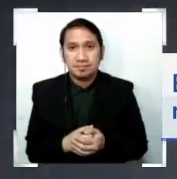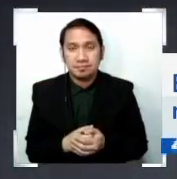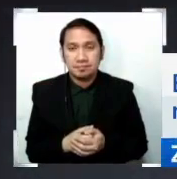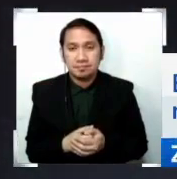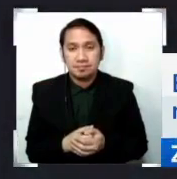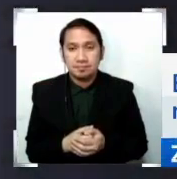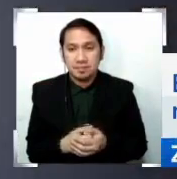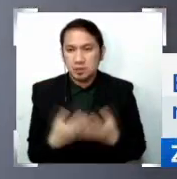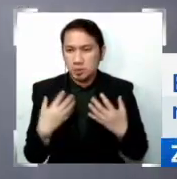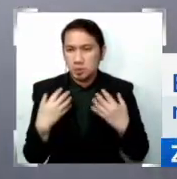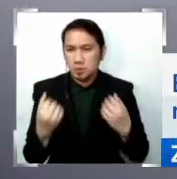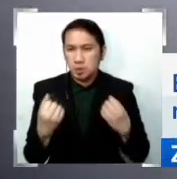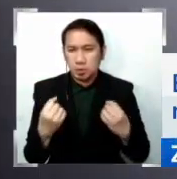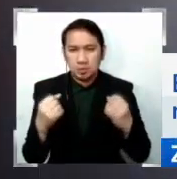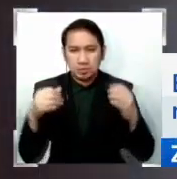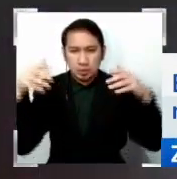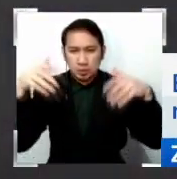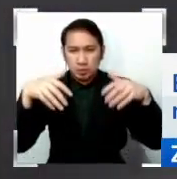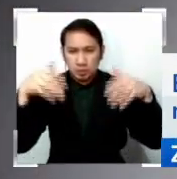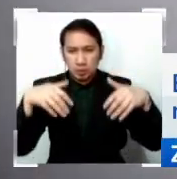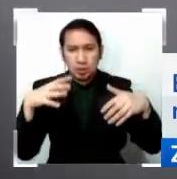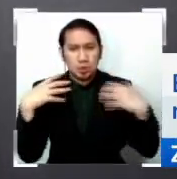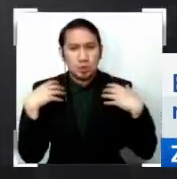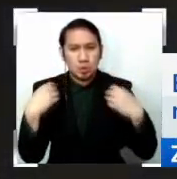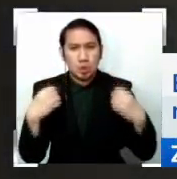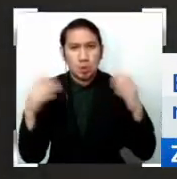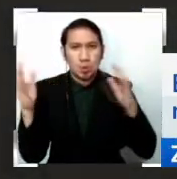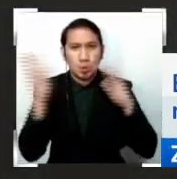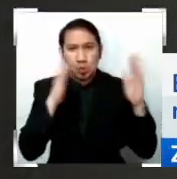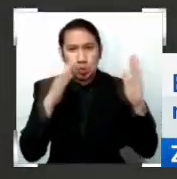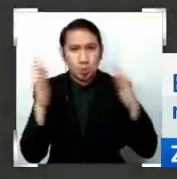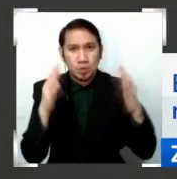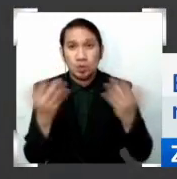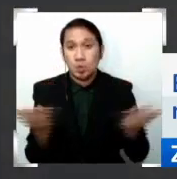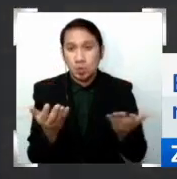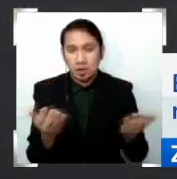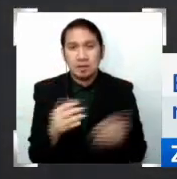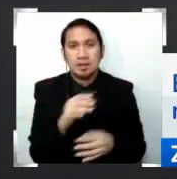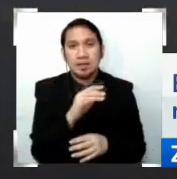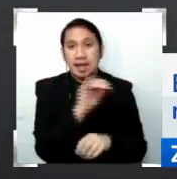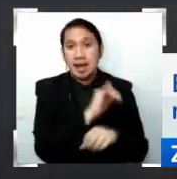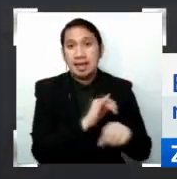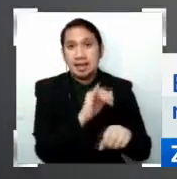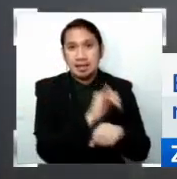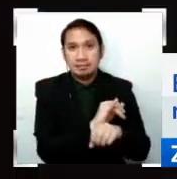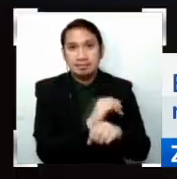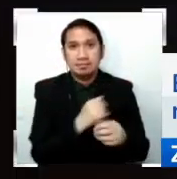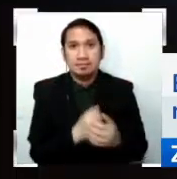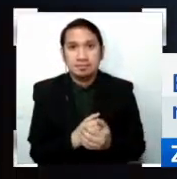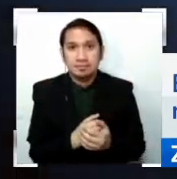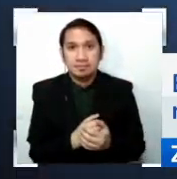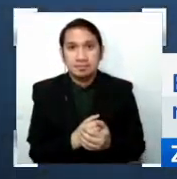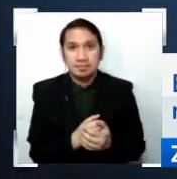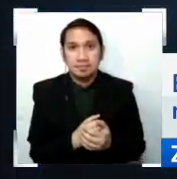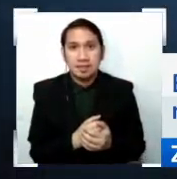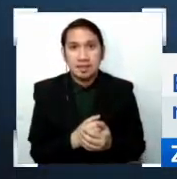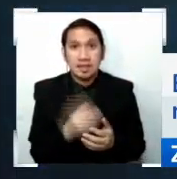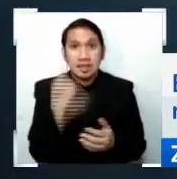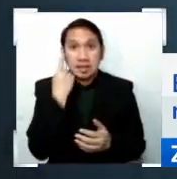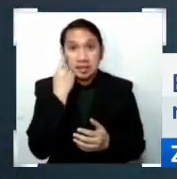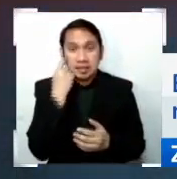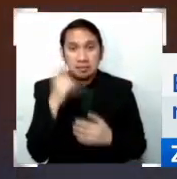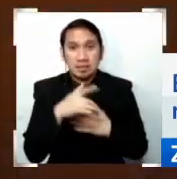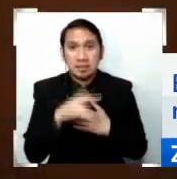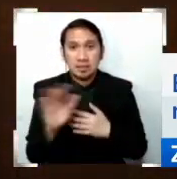Malakas din ang ulan at bugso ng hangin sa isla ng Zumarraga sa Samar kaninang madaling araw. Malapit ito sa